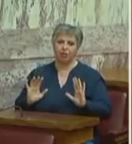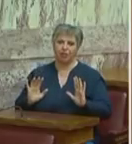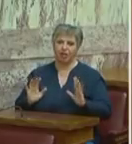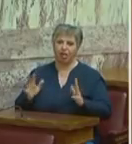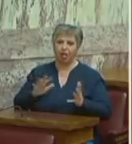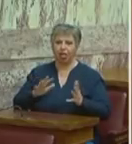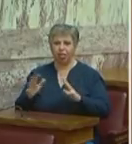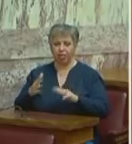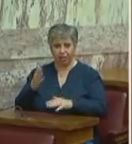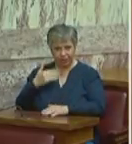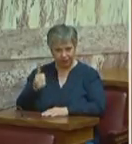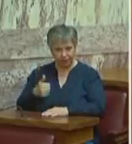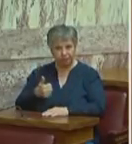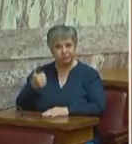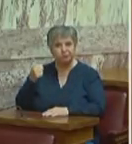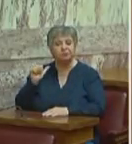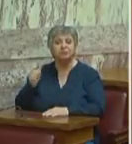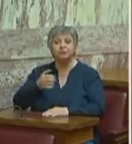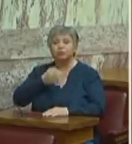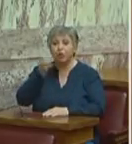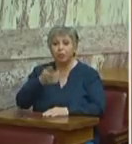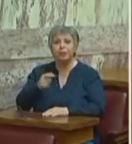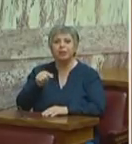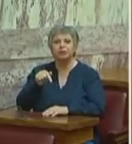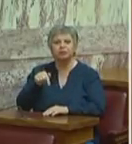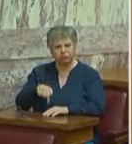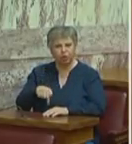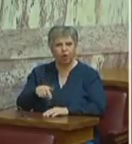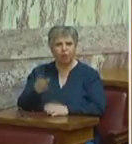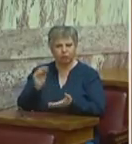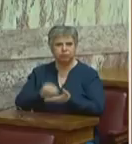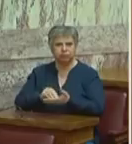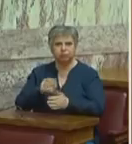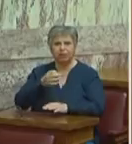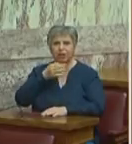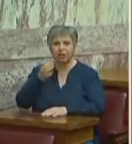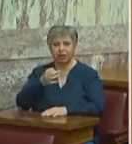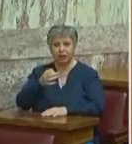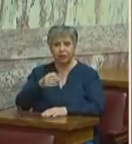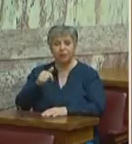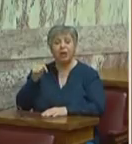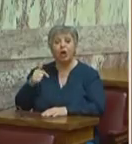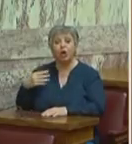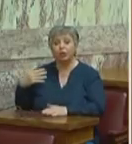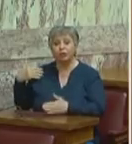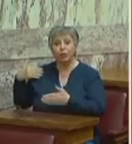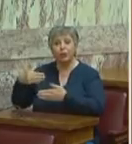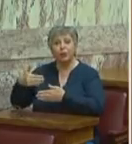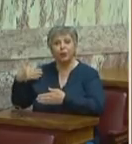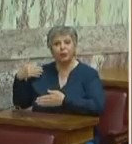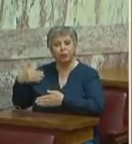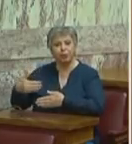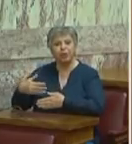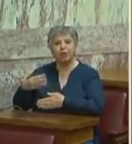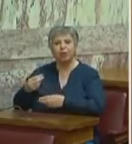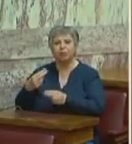Δήλωσα χθες λοιπόν, και θέλω να το επαναλάβω σήμερα στη Βουλή, ότι έχουν γίνει πάρα πολύ σημαντικά βήματα, έχουμε διανύσει μεγάλο